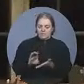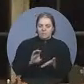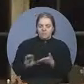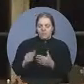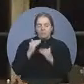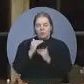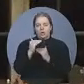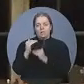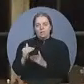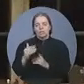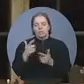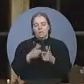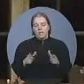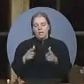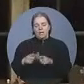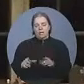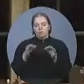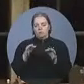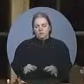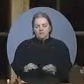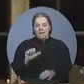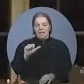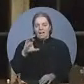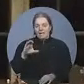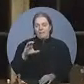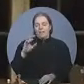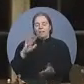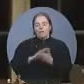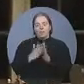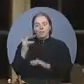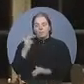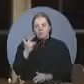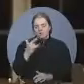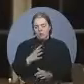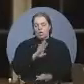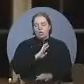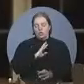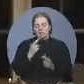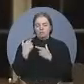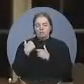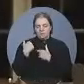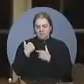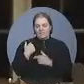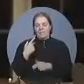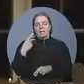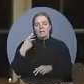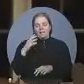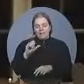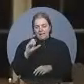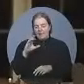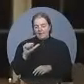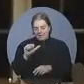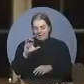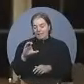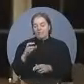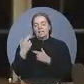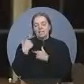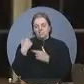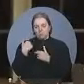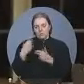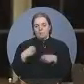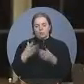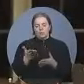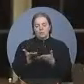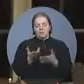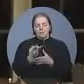les deux langues officielles de Canada. Air Canada a des responsabilités et c'est la responsabilité de Air Canada à livrer la marchandise sur